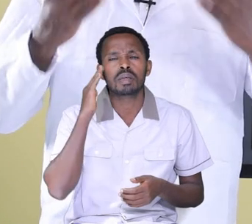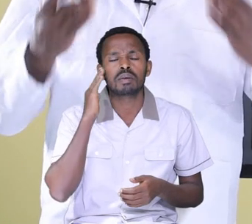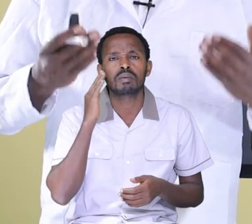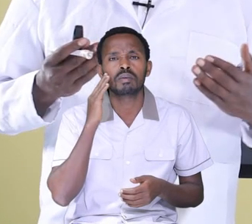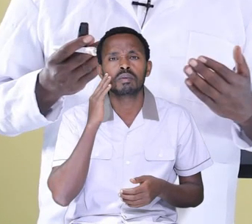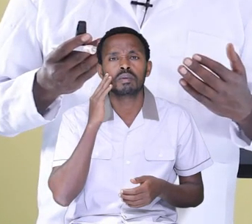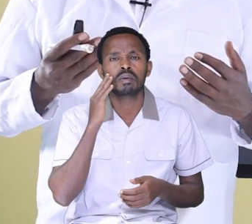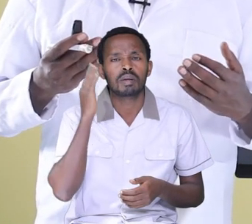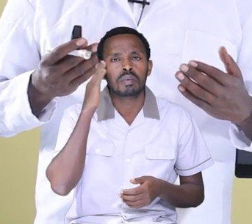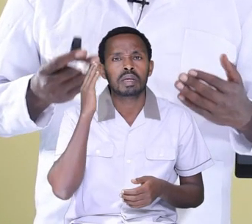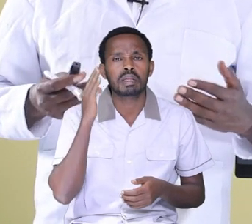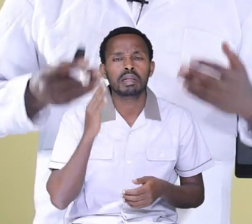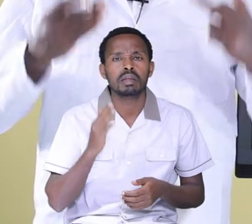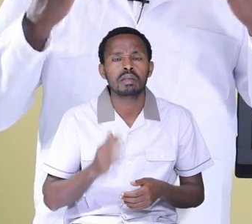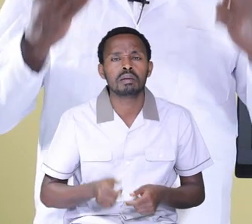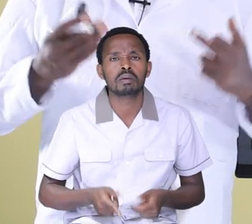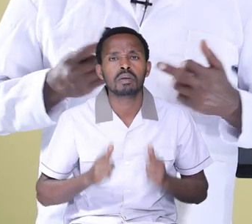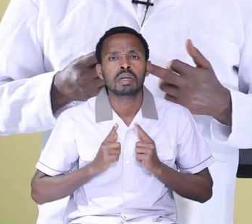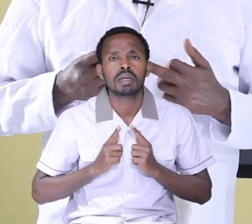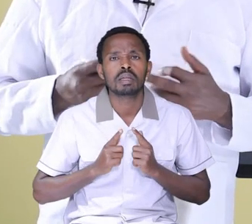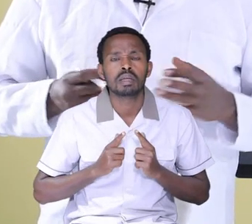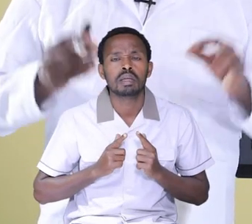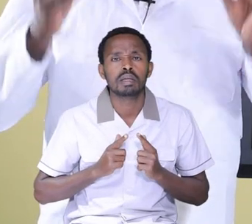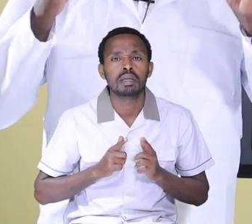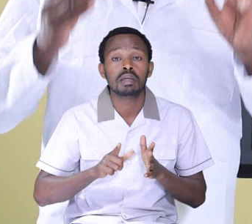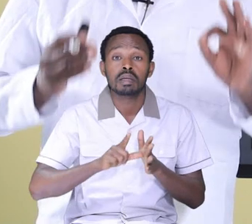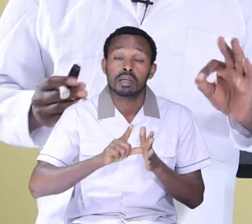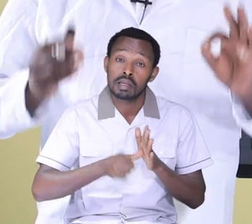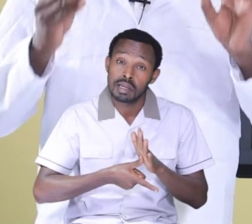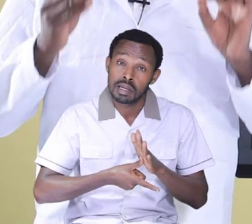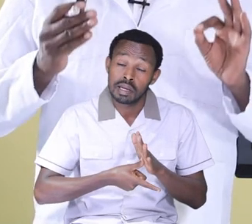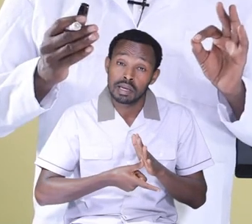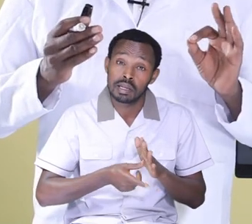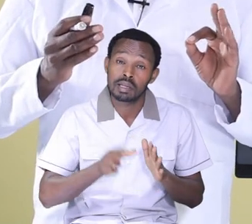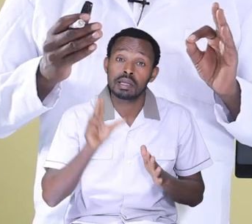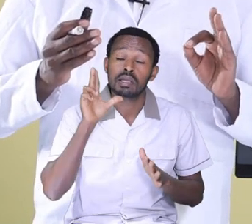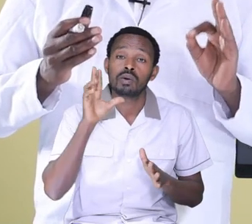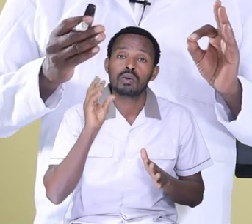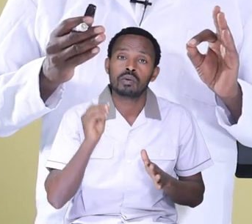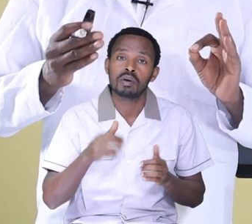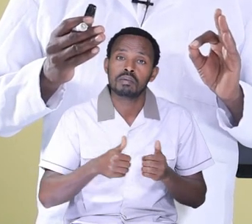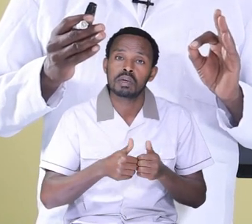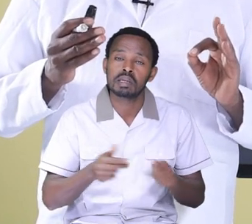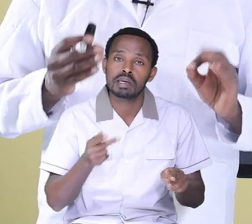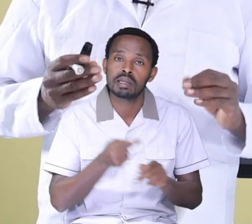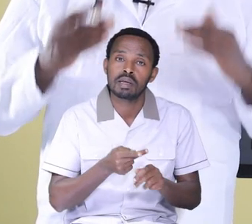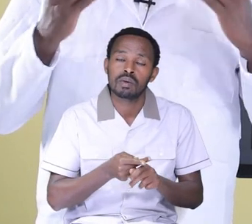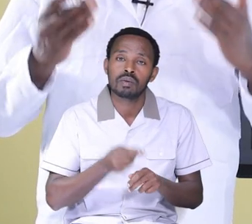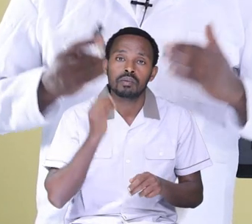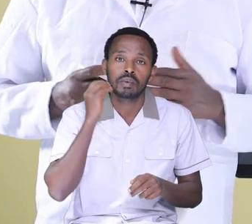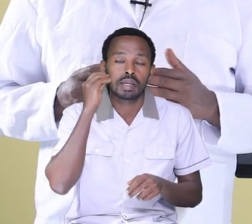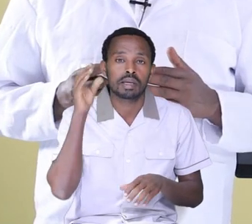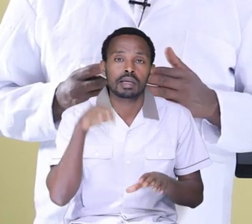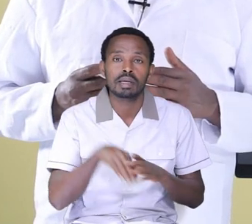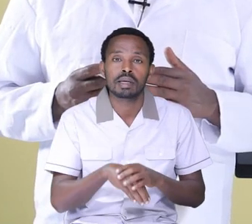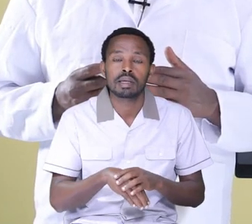beektan yoo jiraate sekandii 30ffaaf fageenya keessan eeggachuun mana keessan keessatti waliin